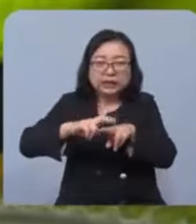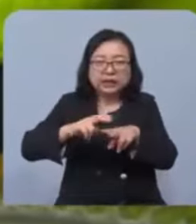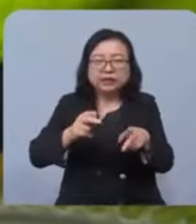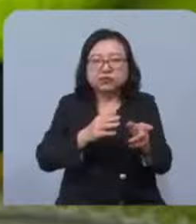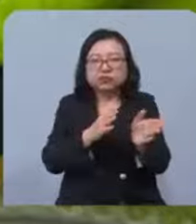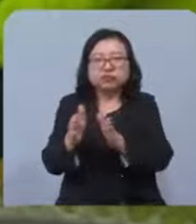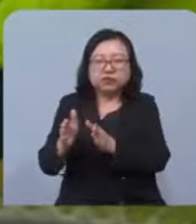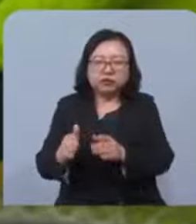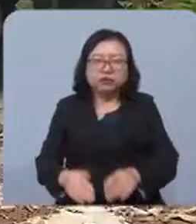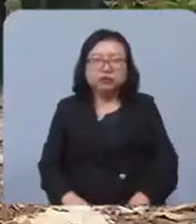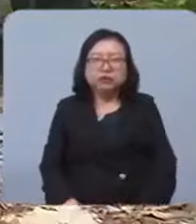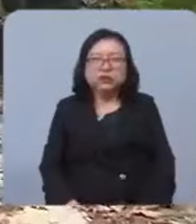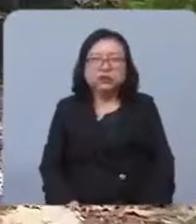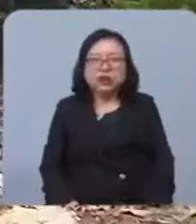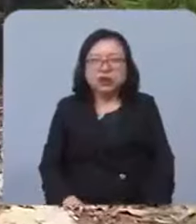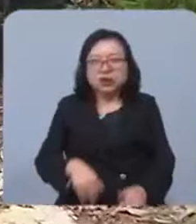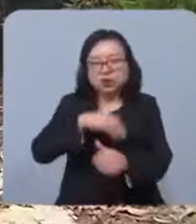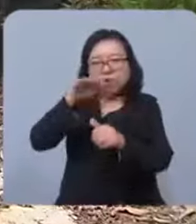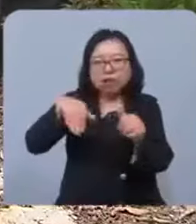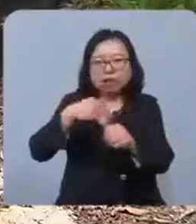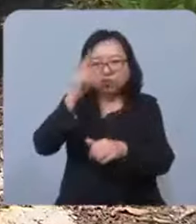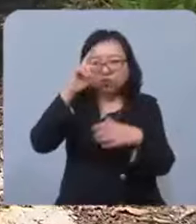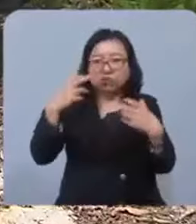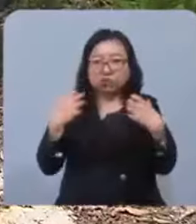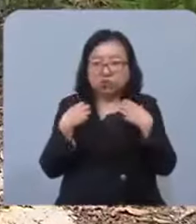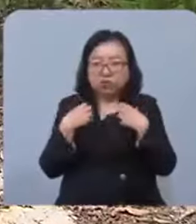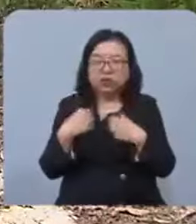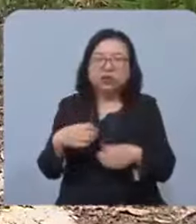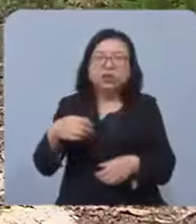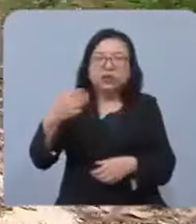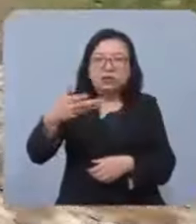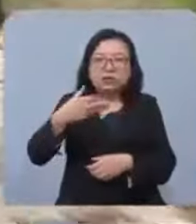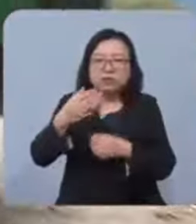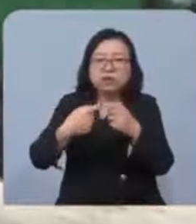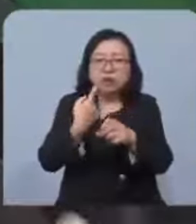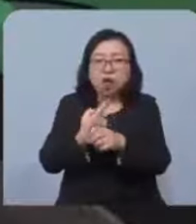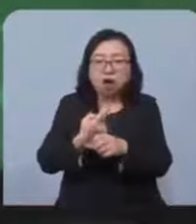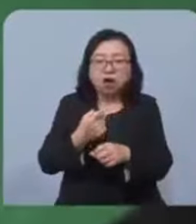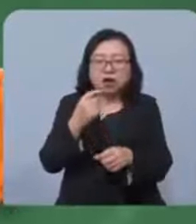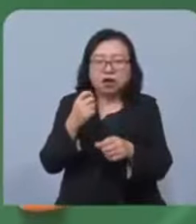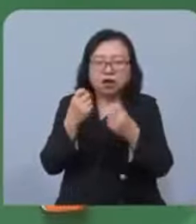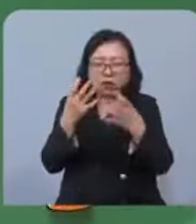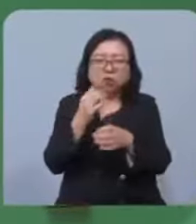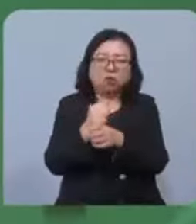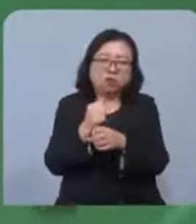마련했습니다. 환경부가 2018년에 개발한 한국형 청소차입니다.